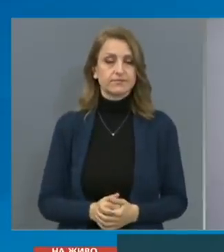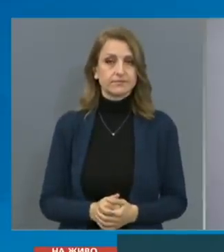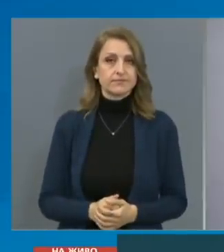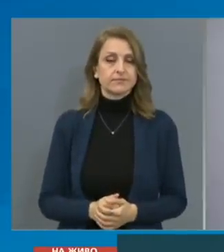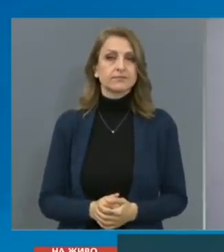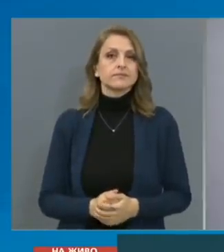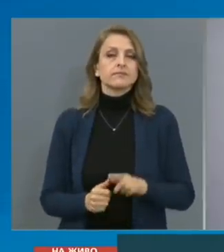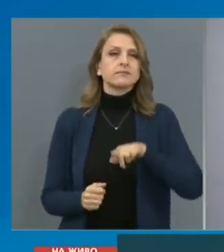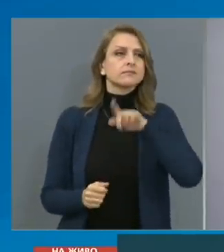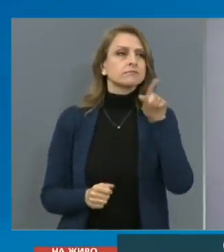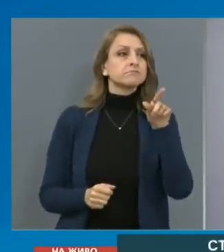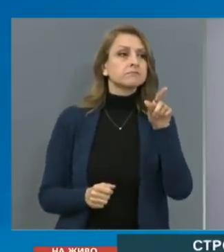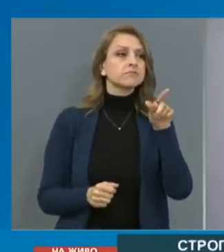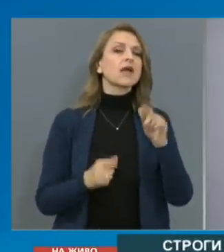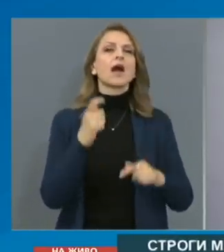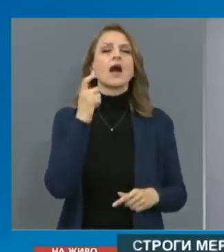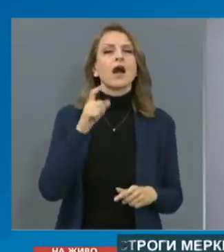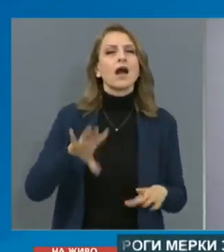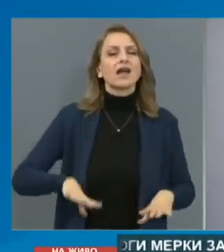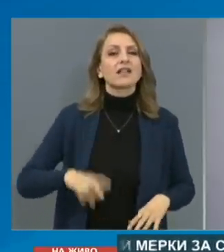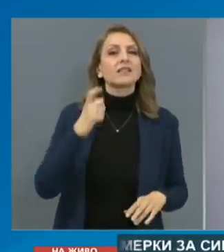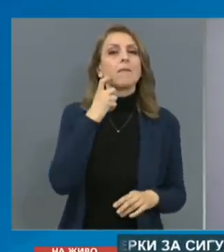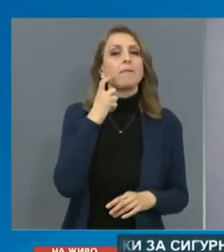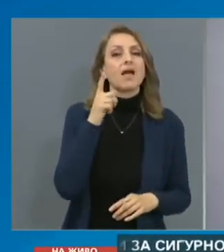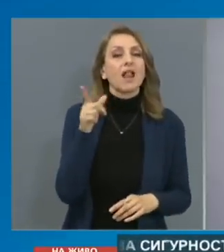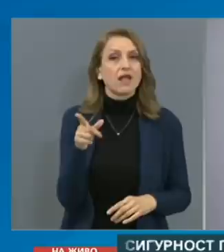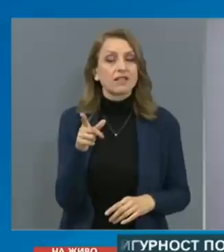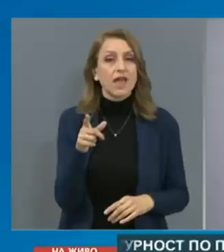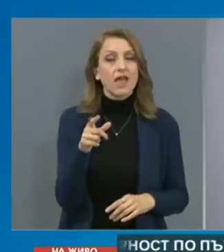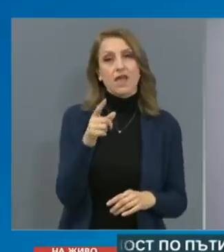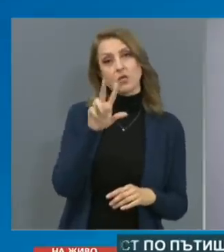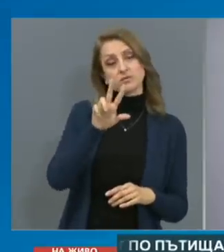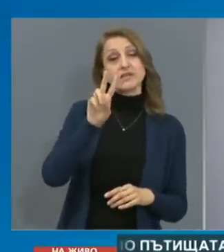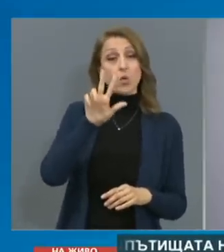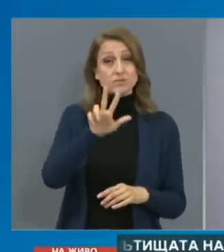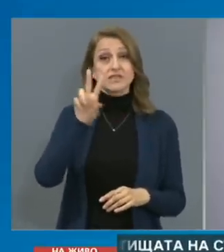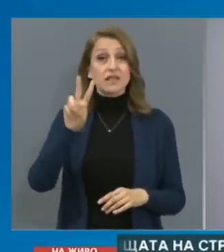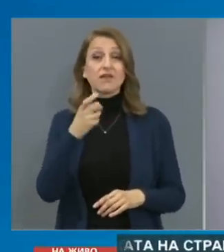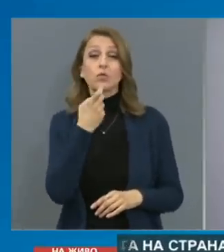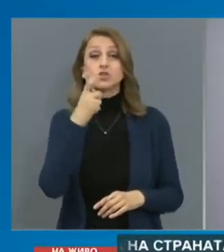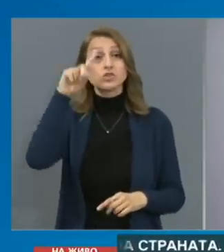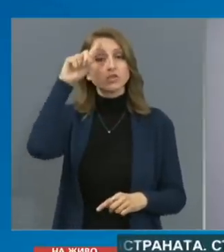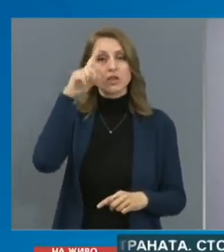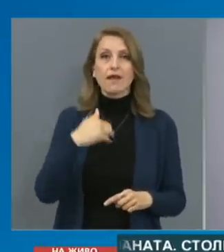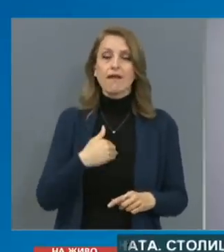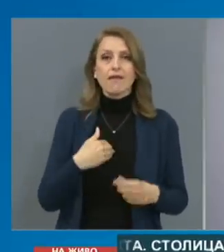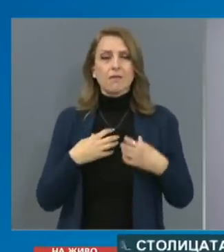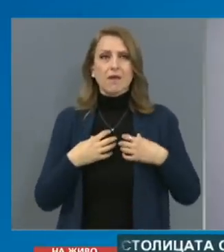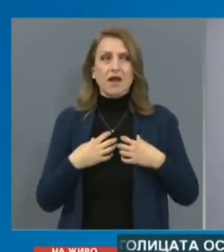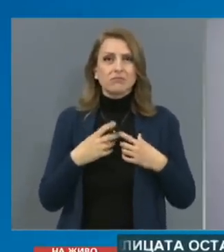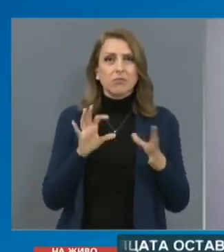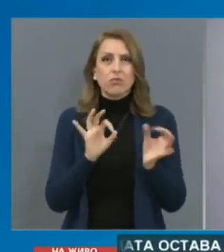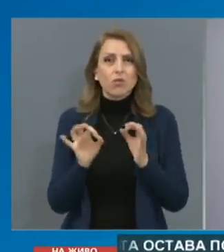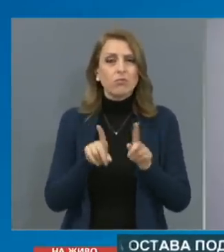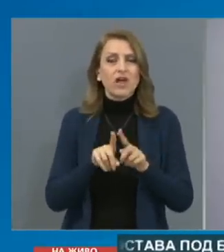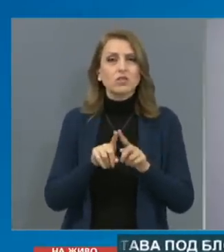Въпрос във връзка с сигнал от Белене. 82 годишна жена, която е имала симптоми и съмнение за